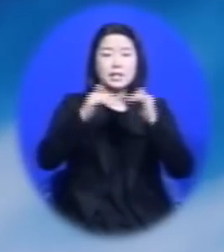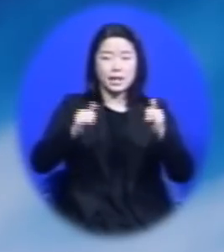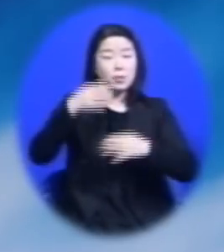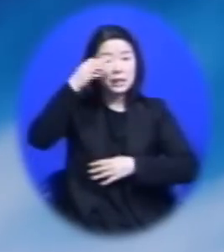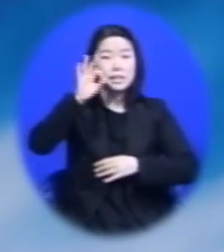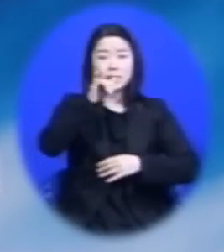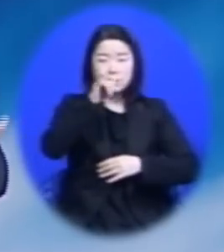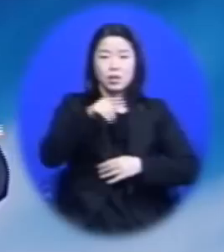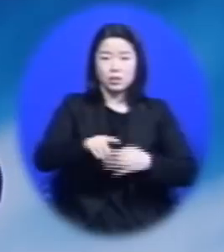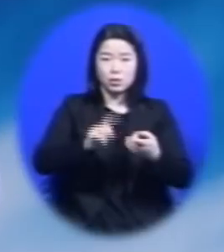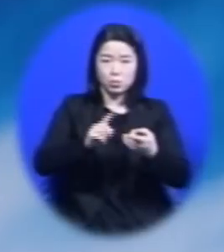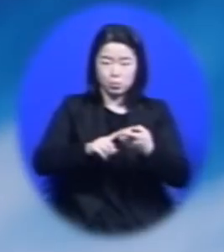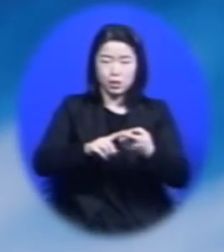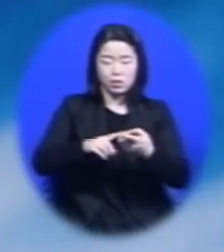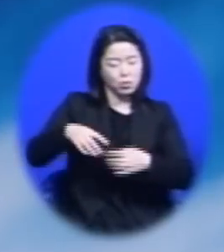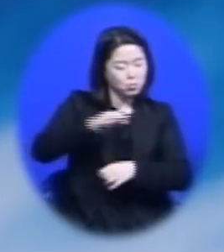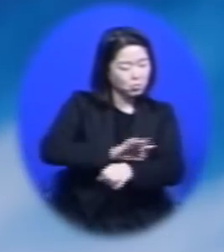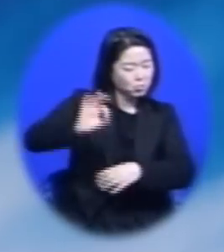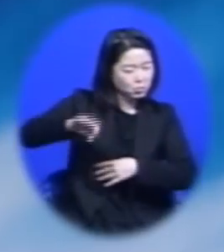점에 대해서 굉장히 소홀히